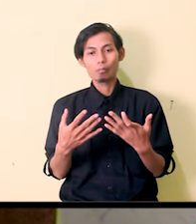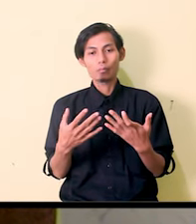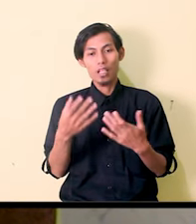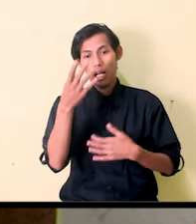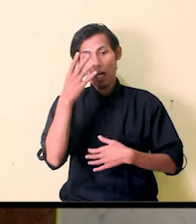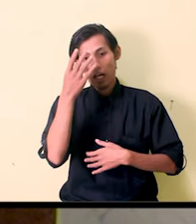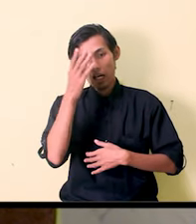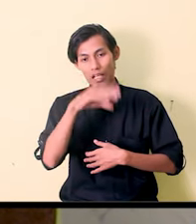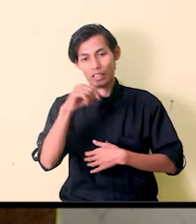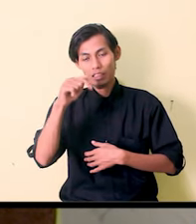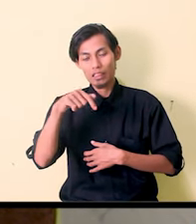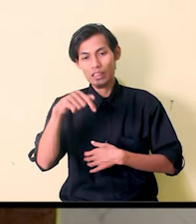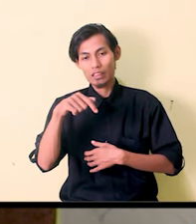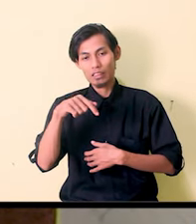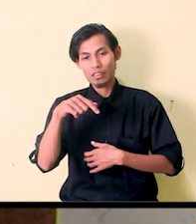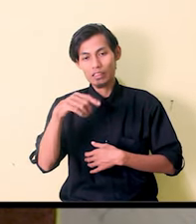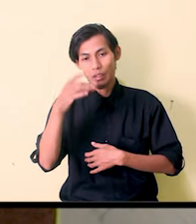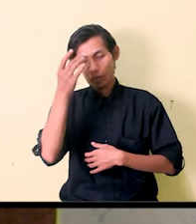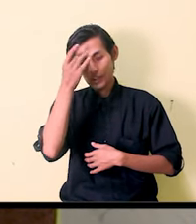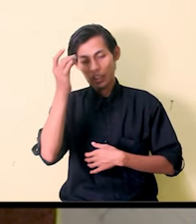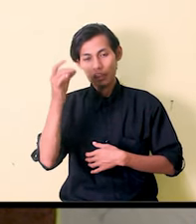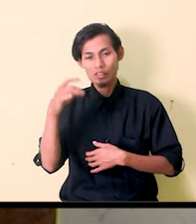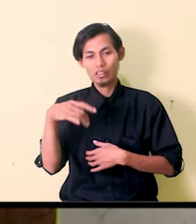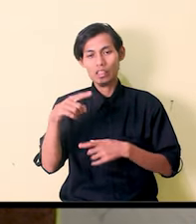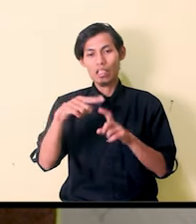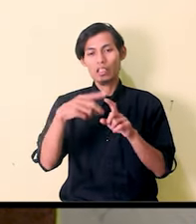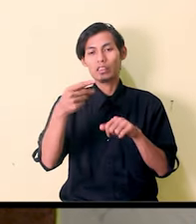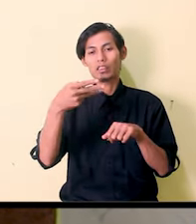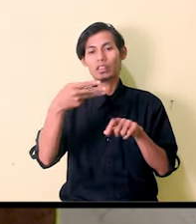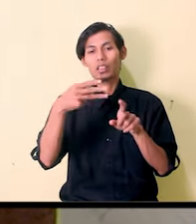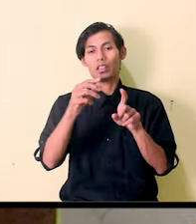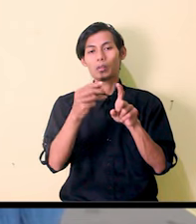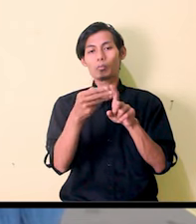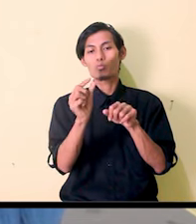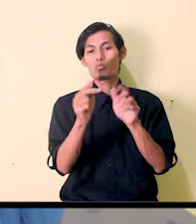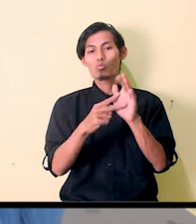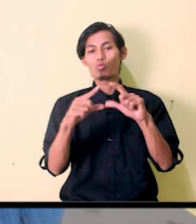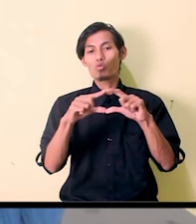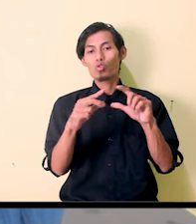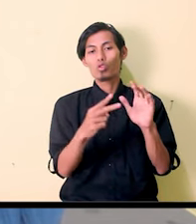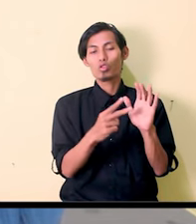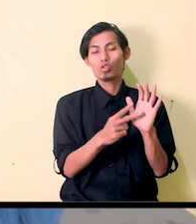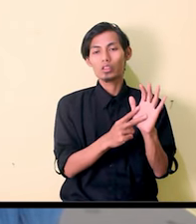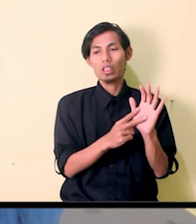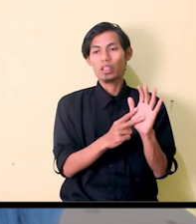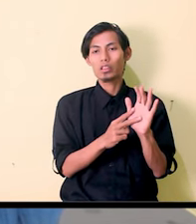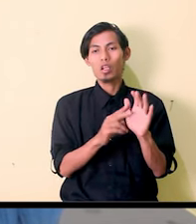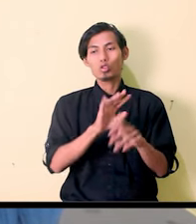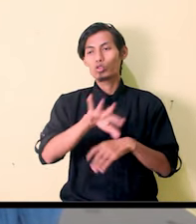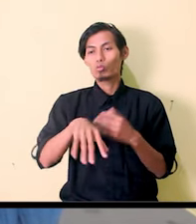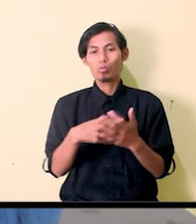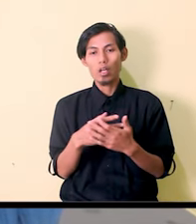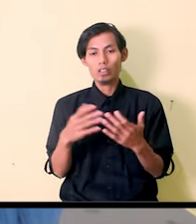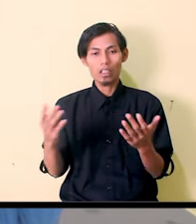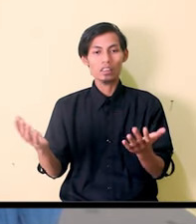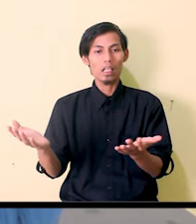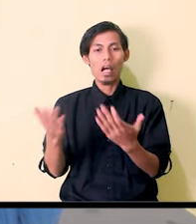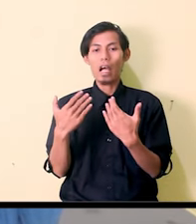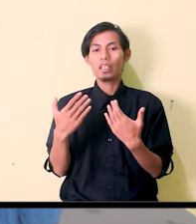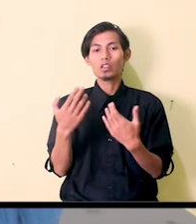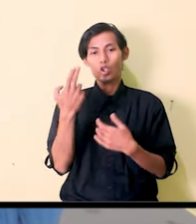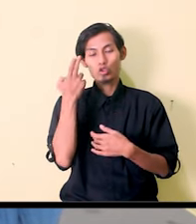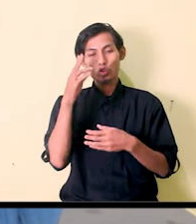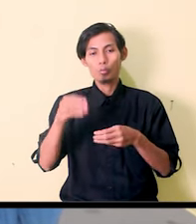baik semua ragam masyarakat ya Pak ya jadi semuanya dirangkul untuk memberikan ide gagasannya luar